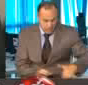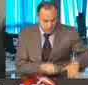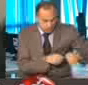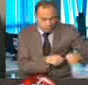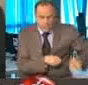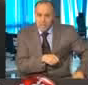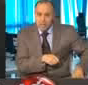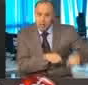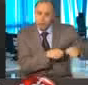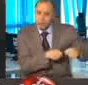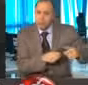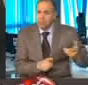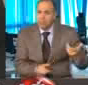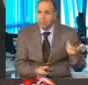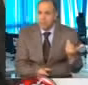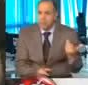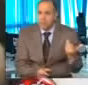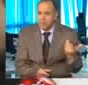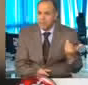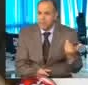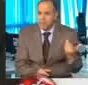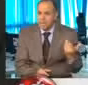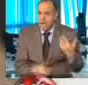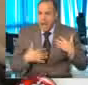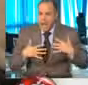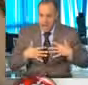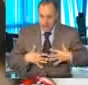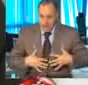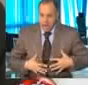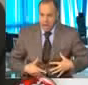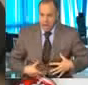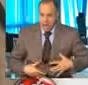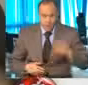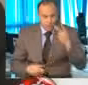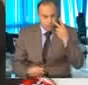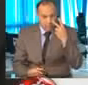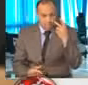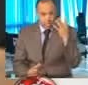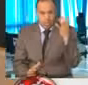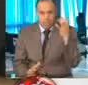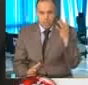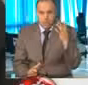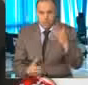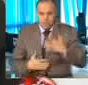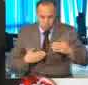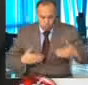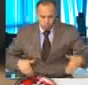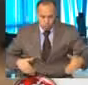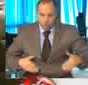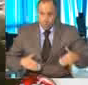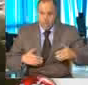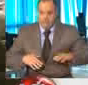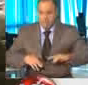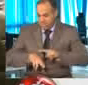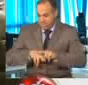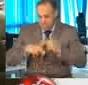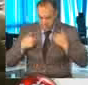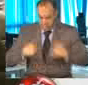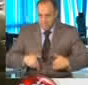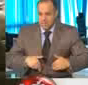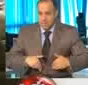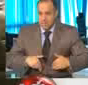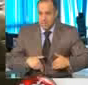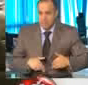اليسار، معناه لحمه احنا وقت شفناه لابس شورت وعريان، اللي تي